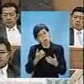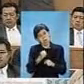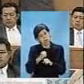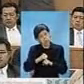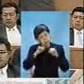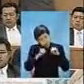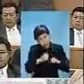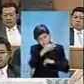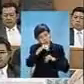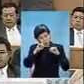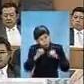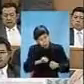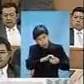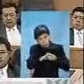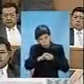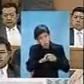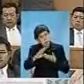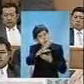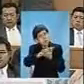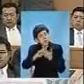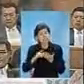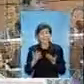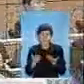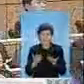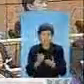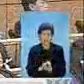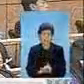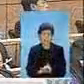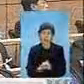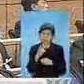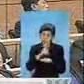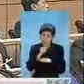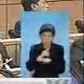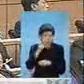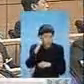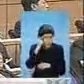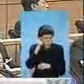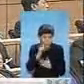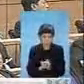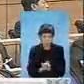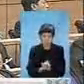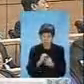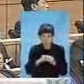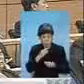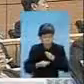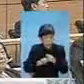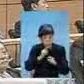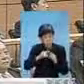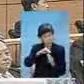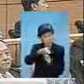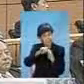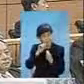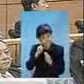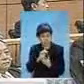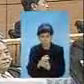กลงในหลายความร่วมมือกับต่างประเทศท่านประธานก็ทราบนะครับในเวทีธุรกิจเวทีเศรษฐกิจปัจจุ